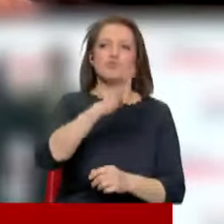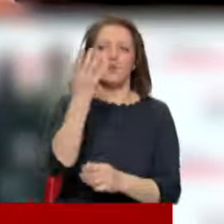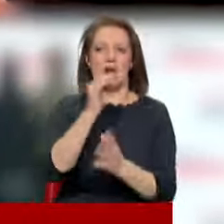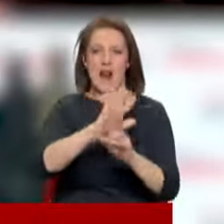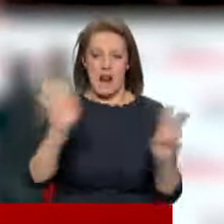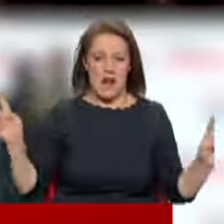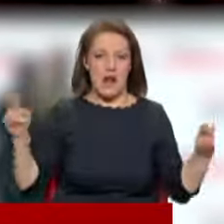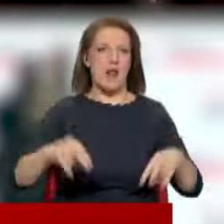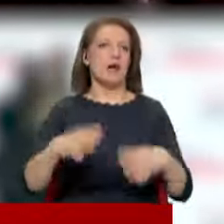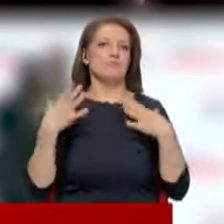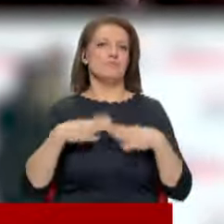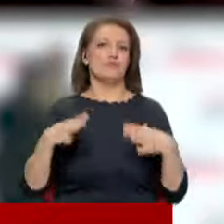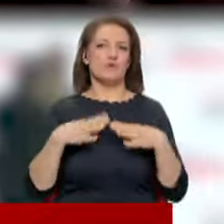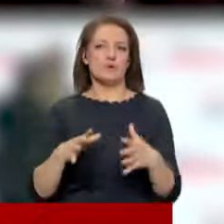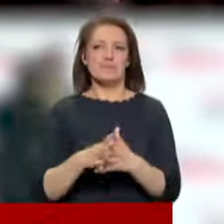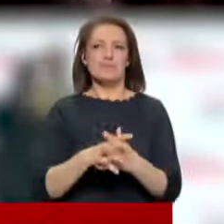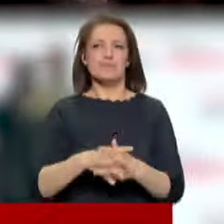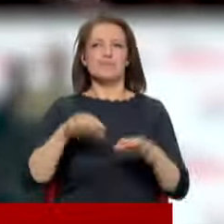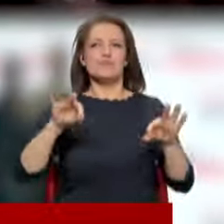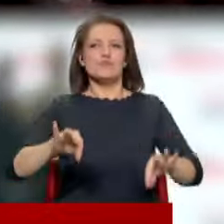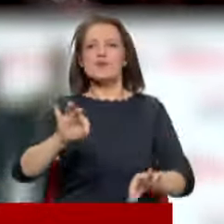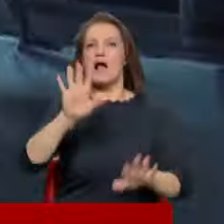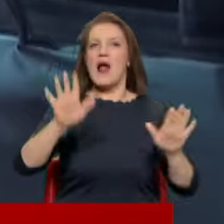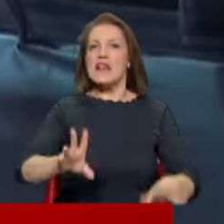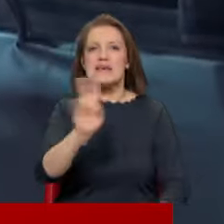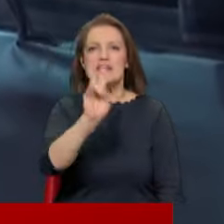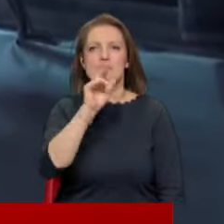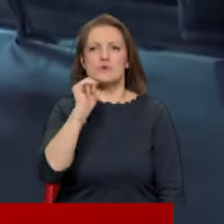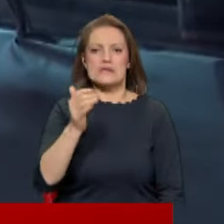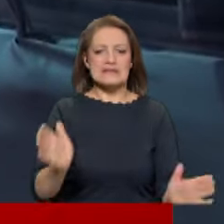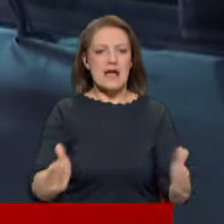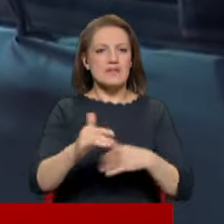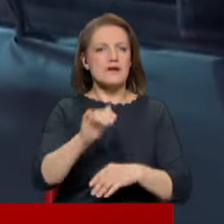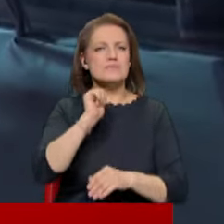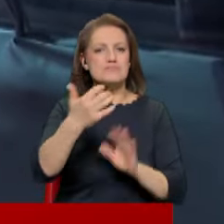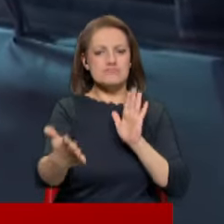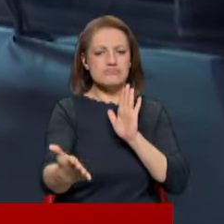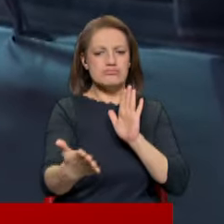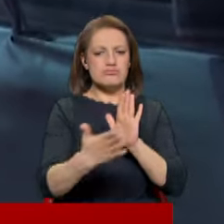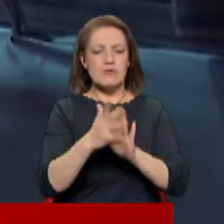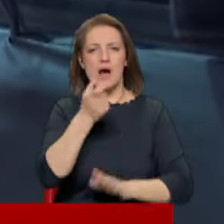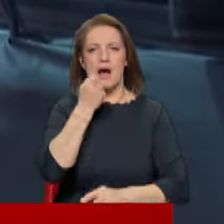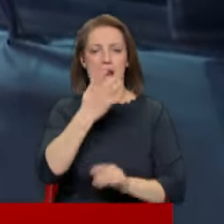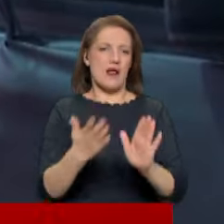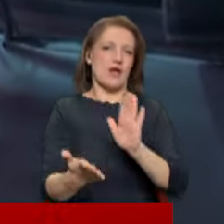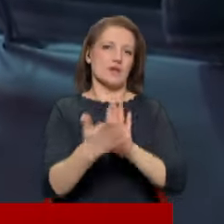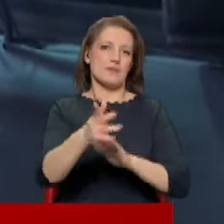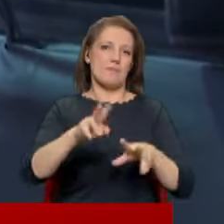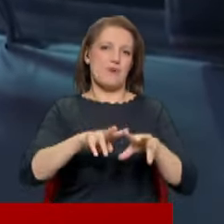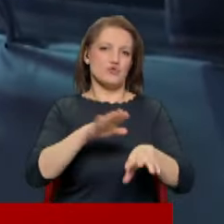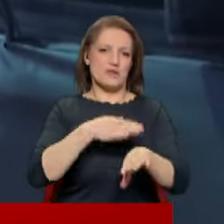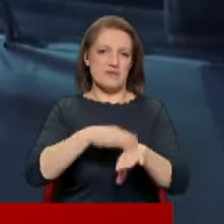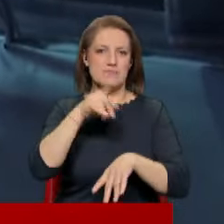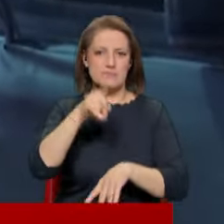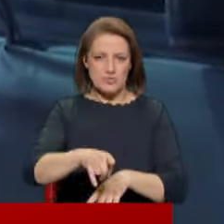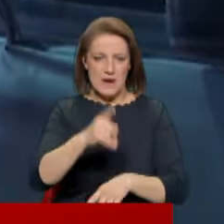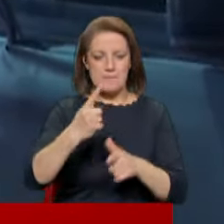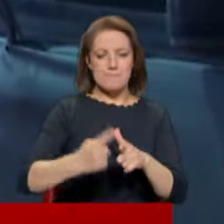ayağa kaldırmak istiyoruz. Şurada kaldı 20 gün. Sandığa sayılı günler kala Ankaralıların karşısında Mansur Yavaş bu